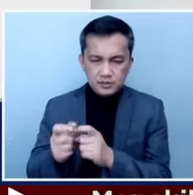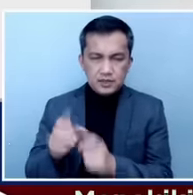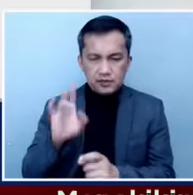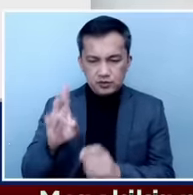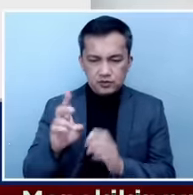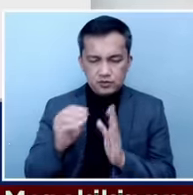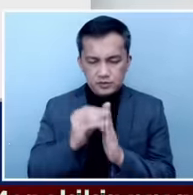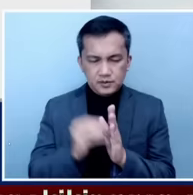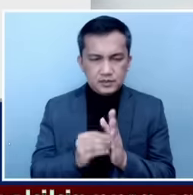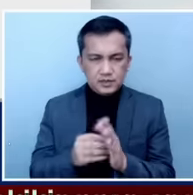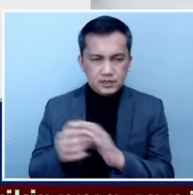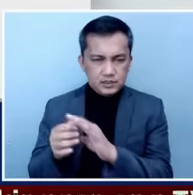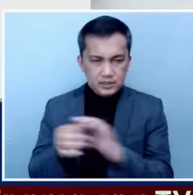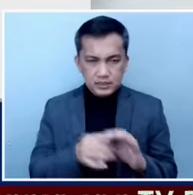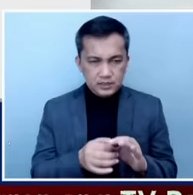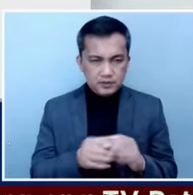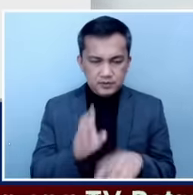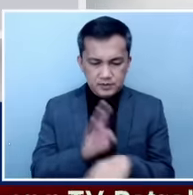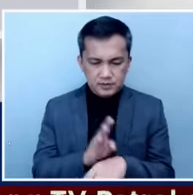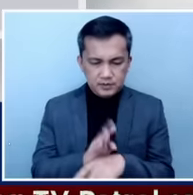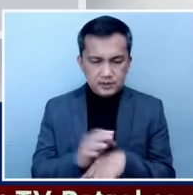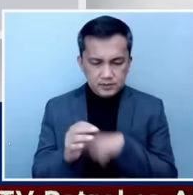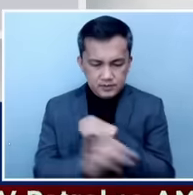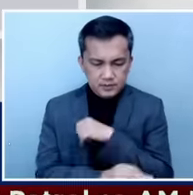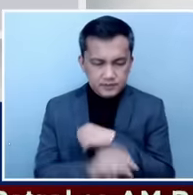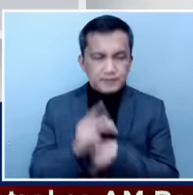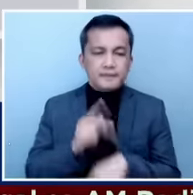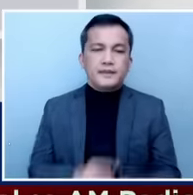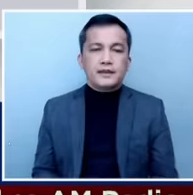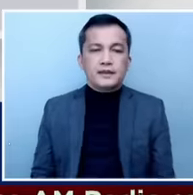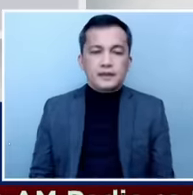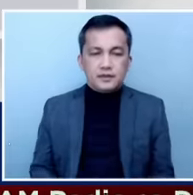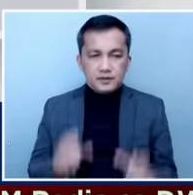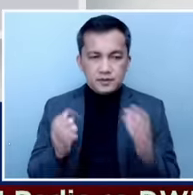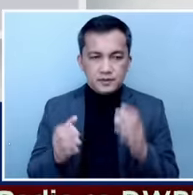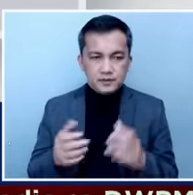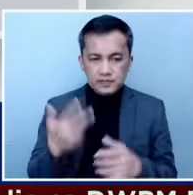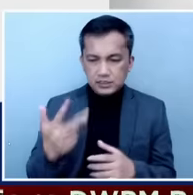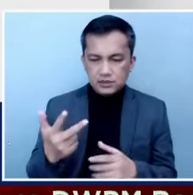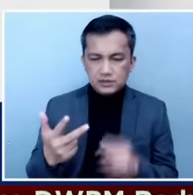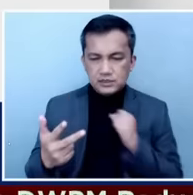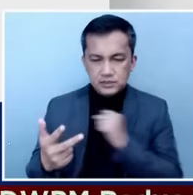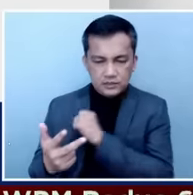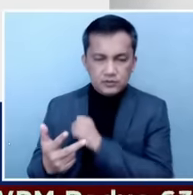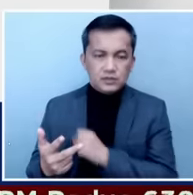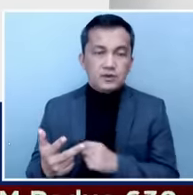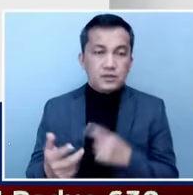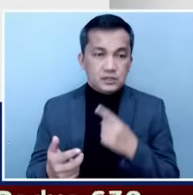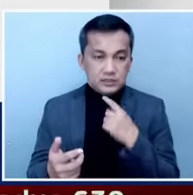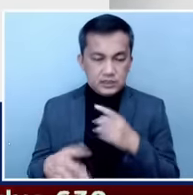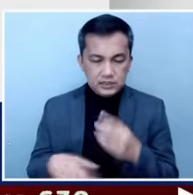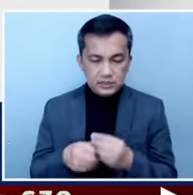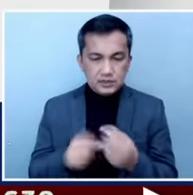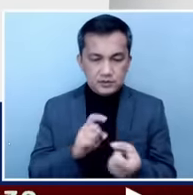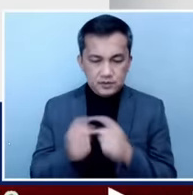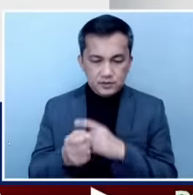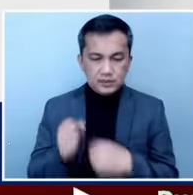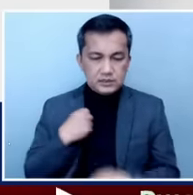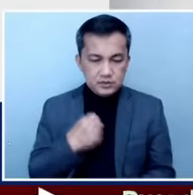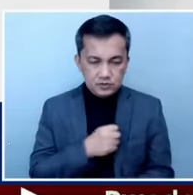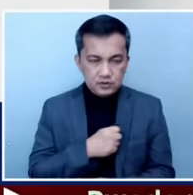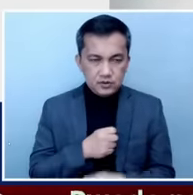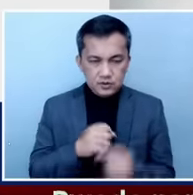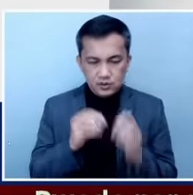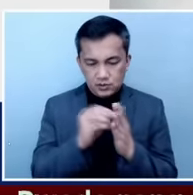may kinalaman sa pagninegosyo ng mga dayuhan sa bansa kumpara sa 3 lang sa Senado. Dagdag niya, babaguhin lang ng Senado ang mga provisyong